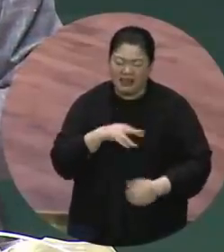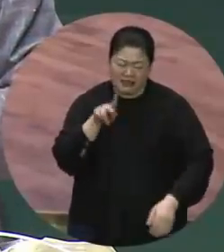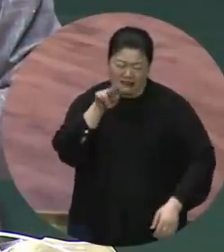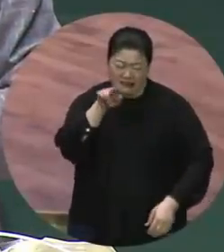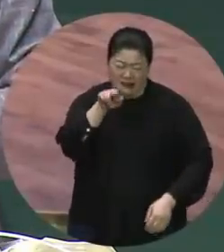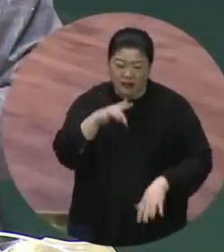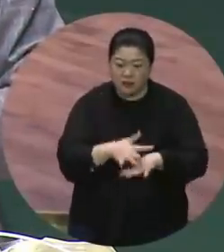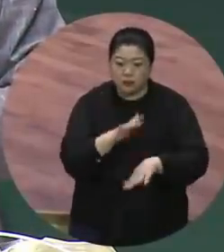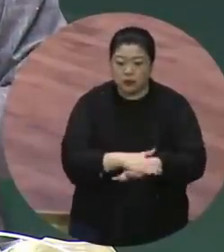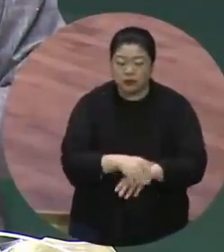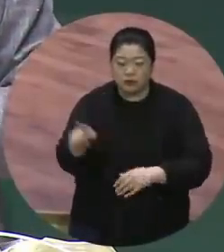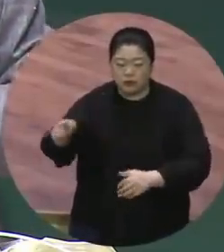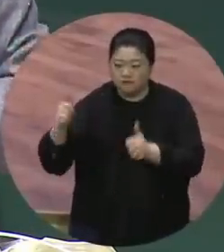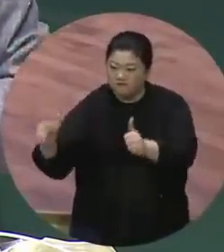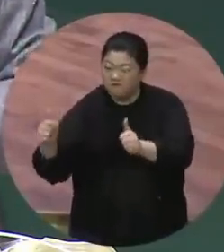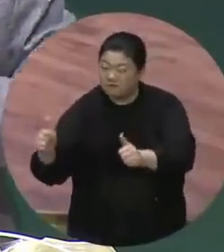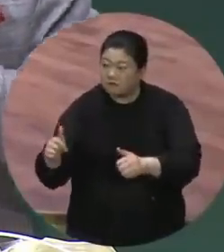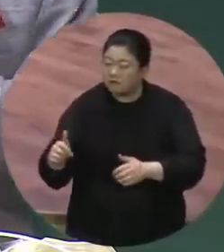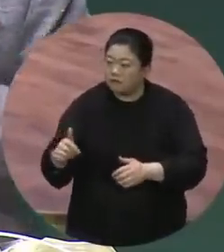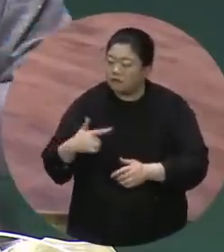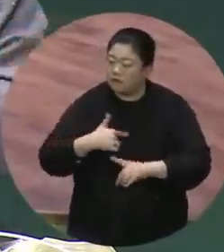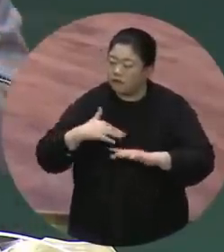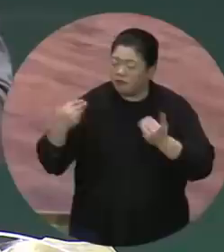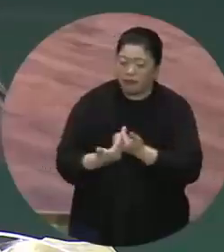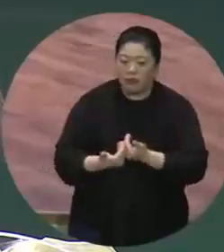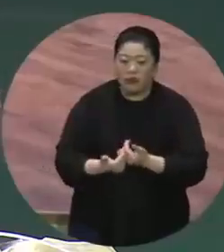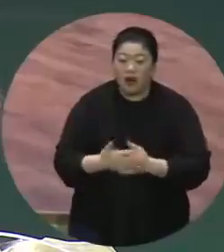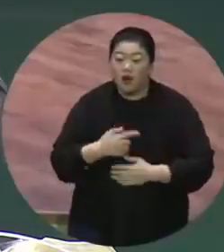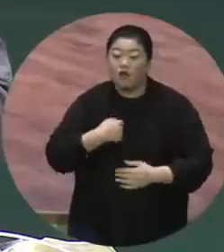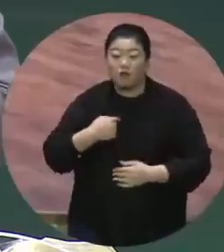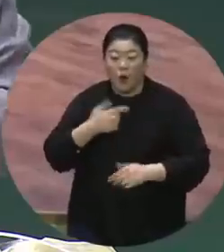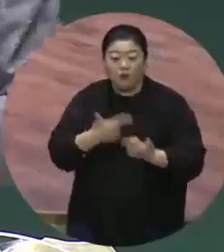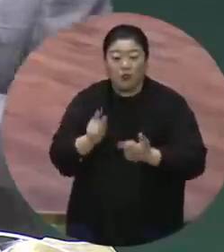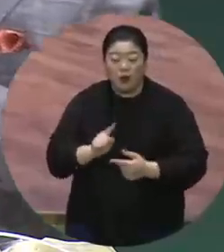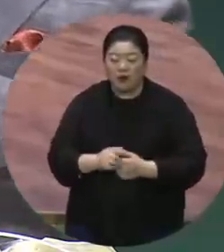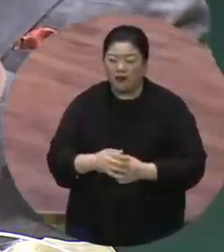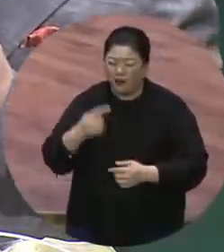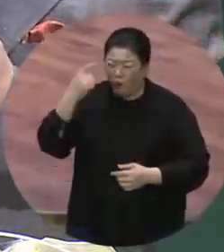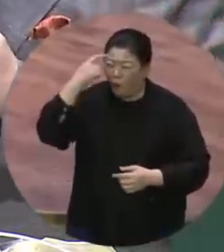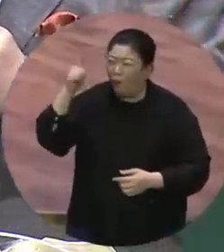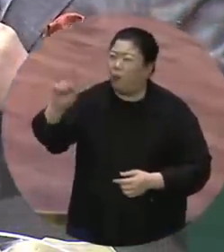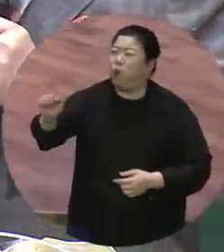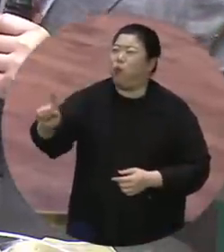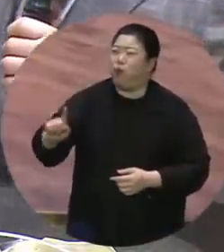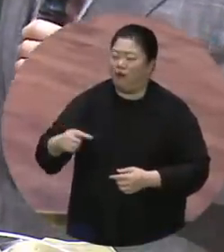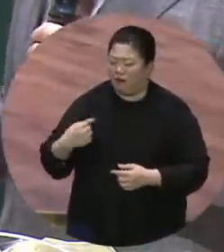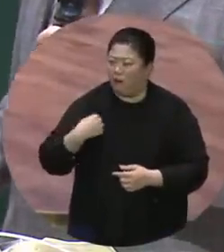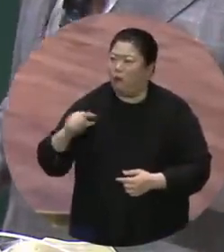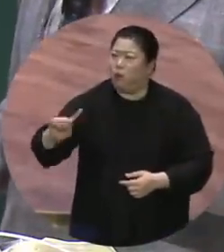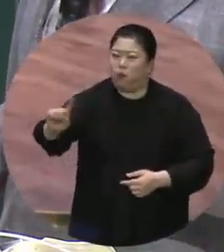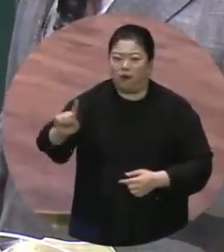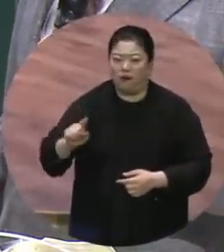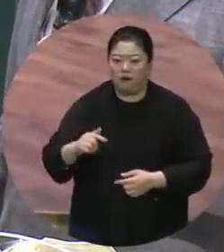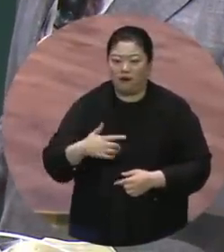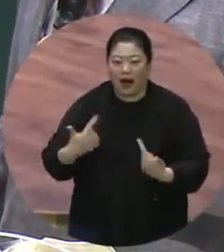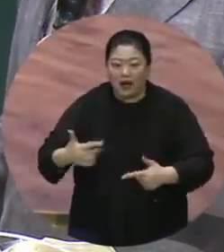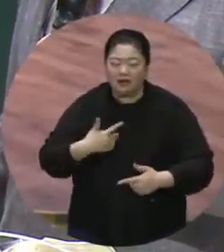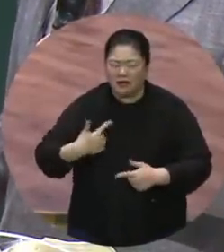해요. 절대 안 합니다. 네 머리가 왜 그렇노? 네 옷이 왜 그렇노? 부정적인